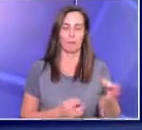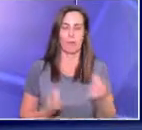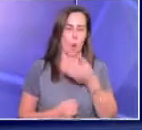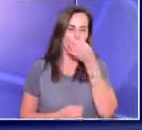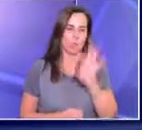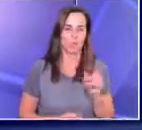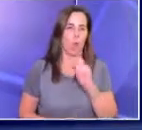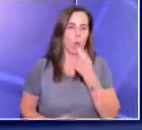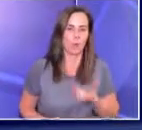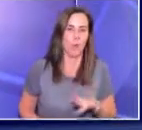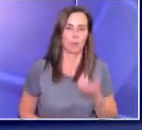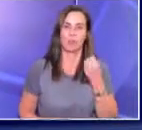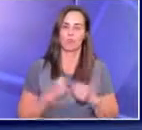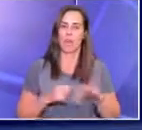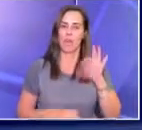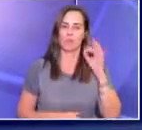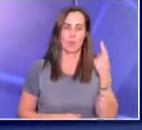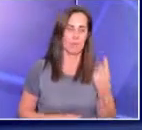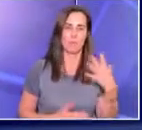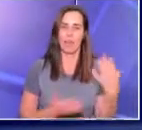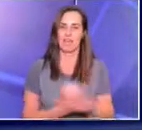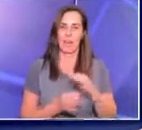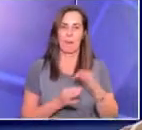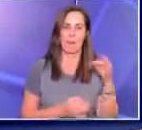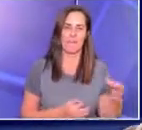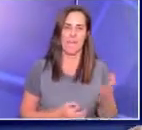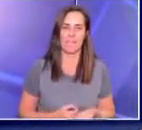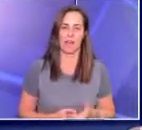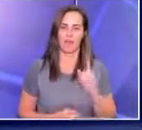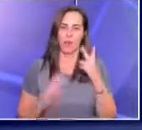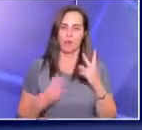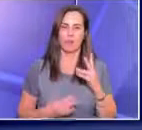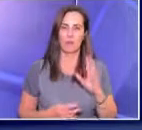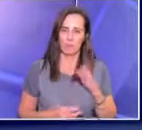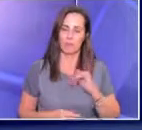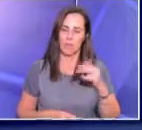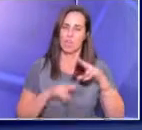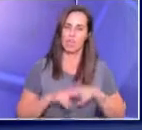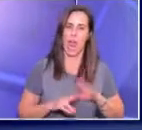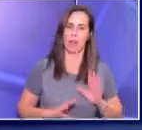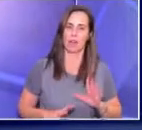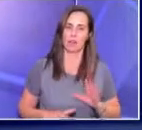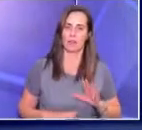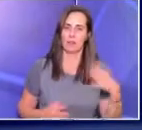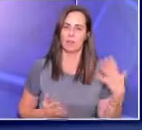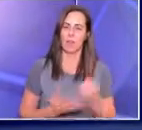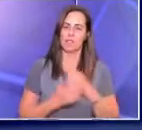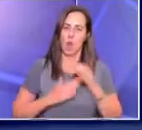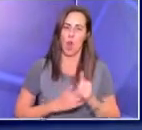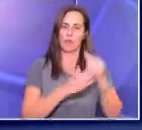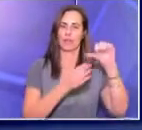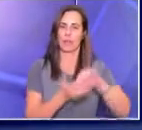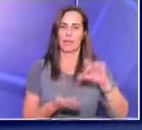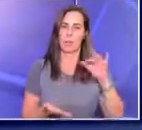עוזבים, זה לא סוד, קשה למצוא את עצמך ולהצליח בפריפריה, אבל חשוב לי להיות מאלה שנשארים שם, ומצליחים להוביל את